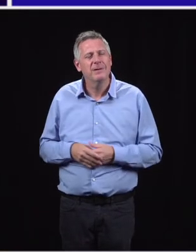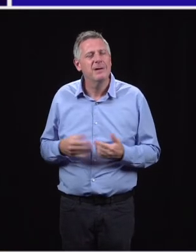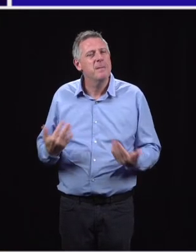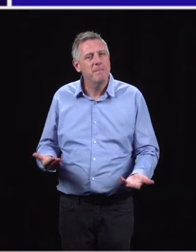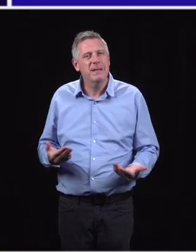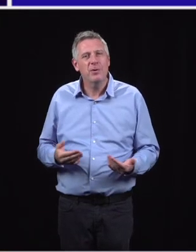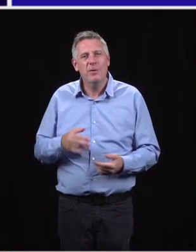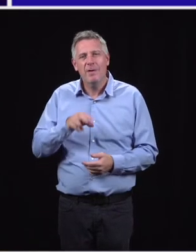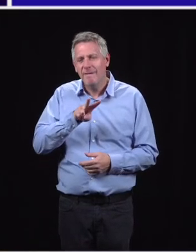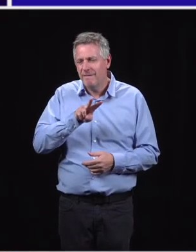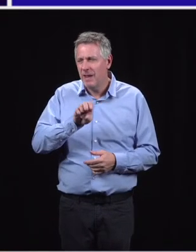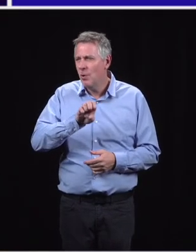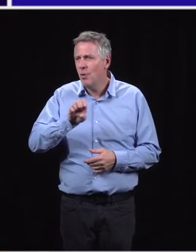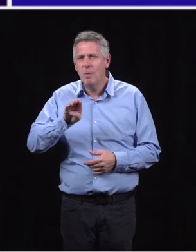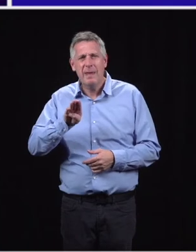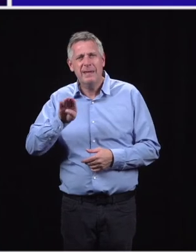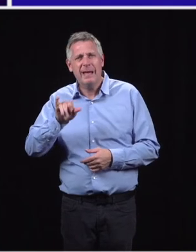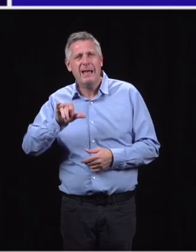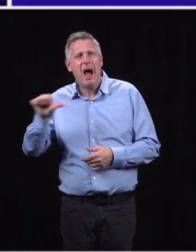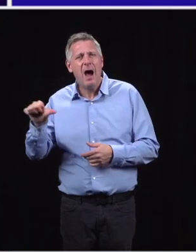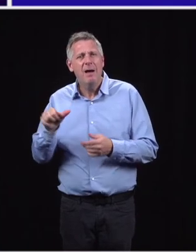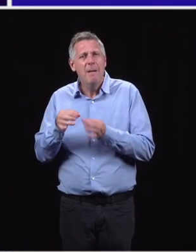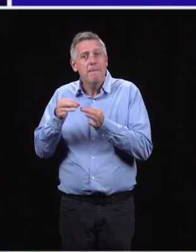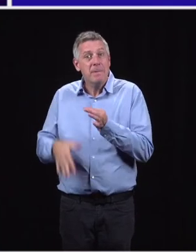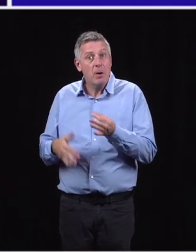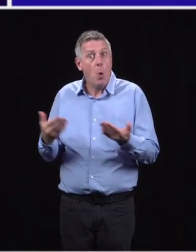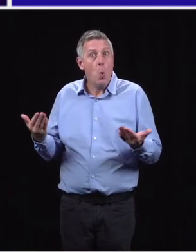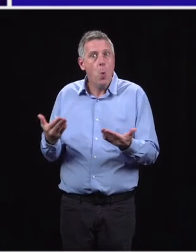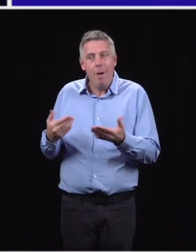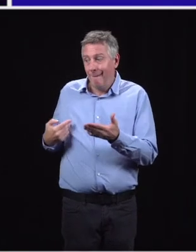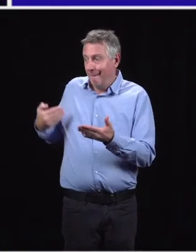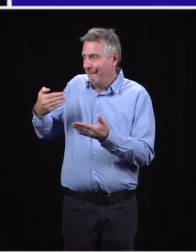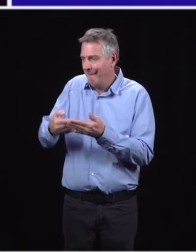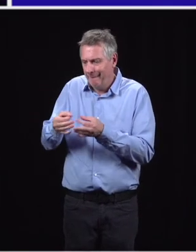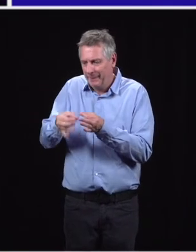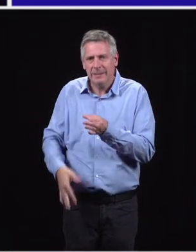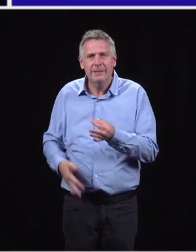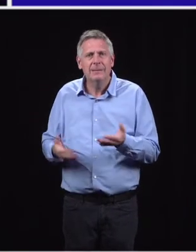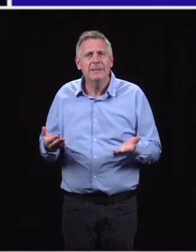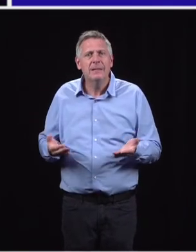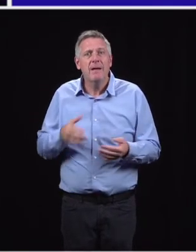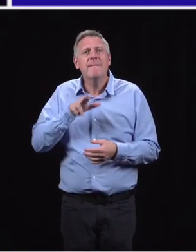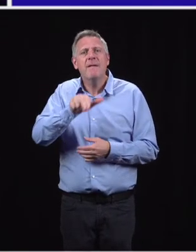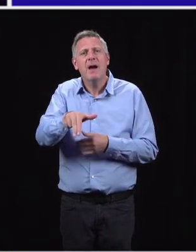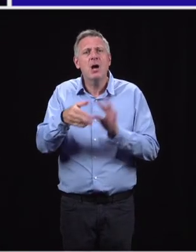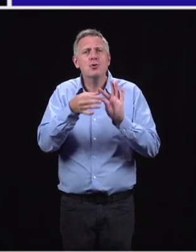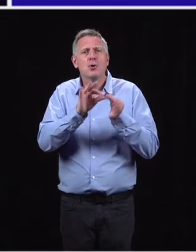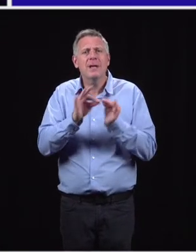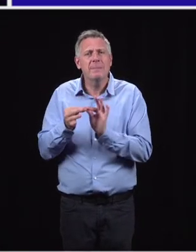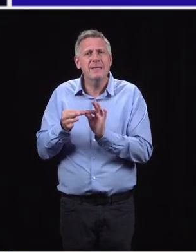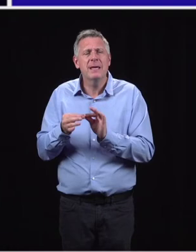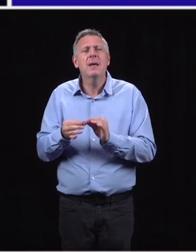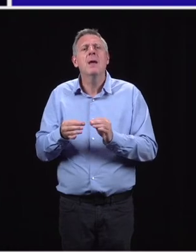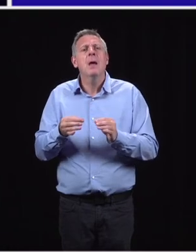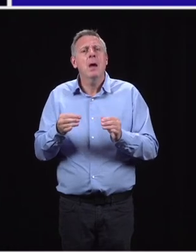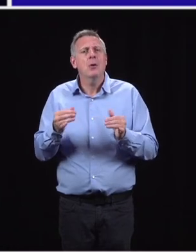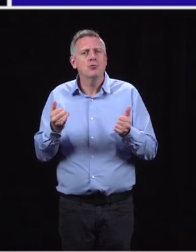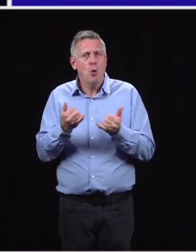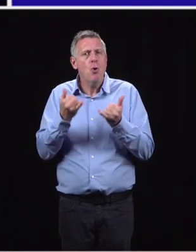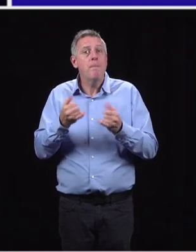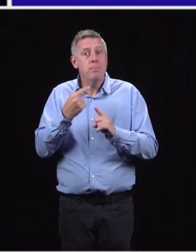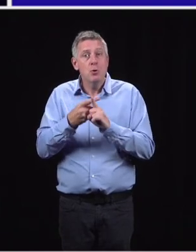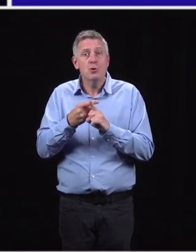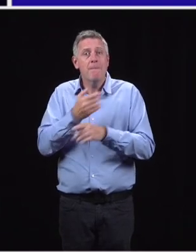Vibia parce que c'est important on l'a peut-être pas rappelé mais il y a bientôt les Jeux Olympiques et les Jeux paralympiques et ça